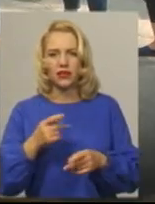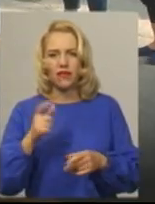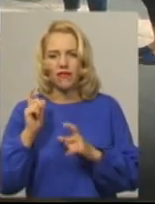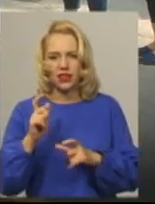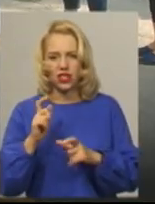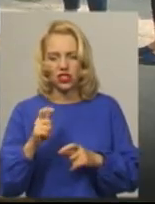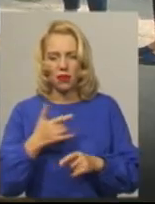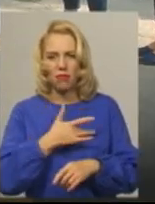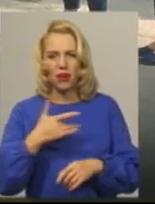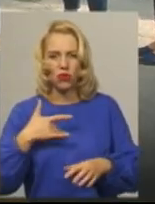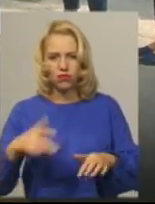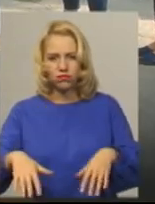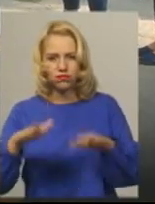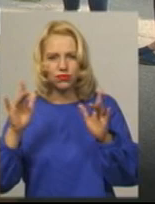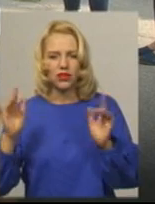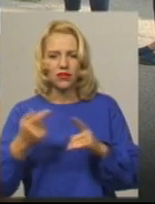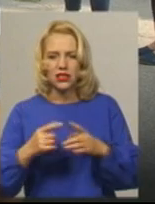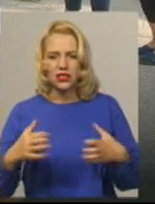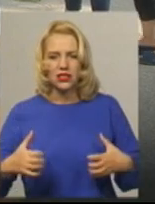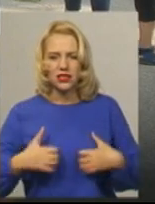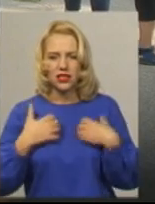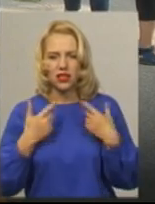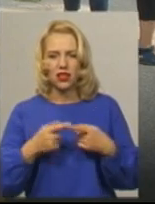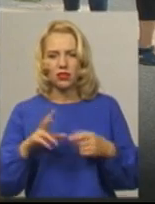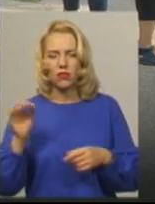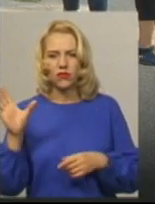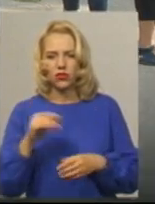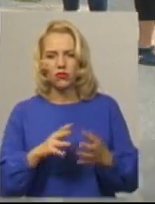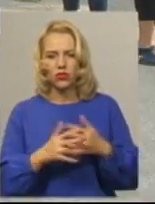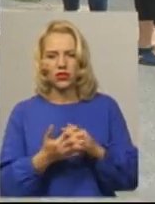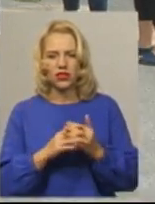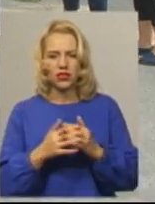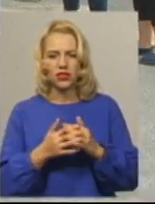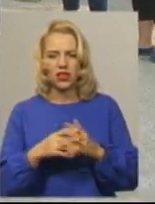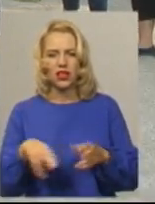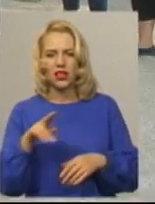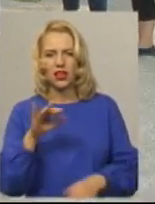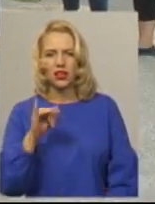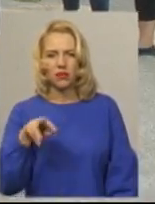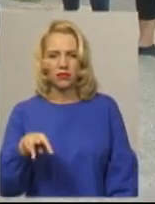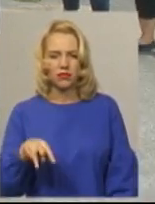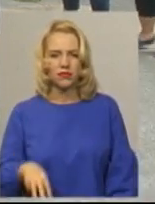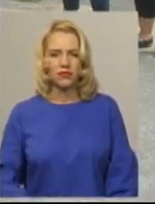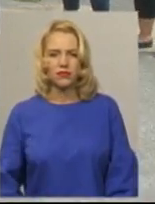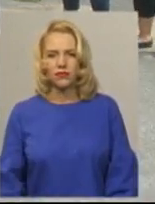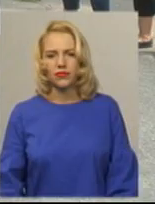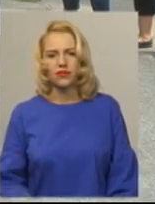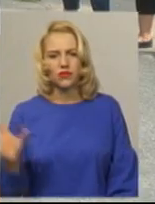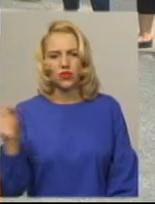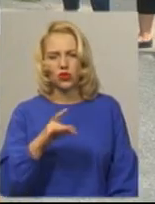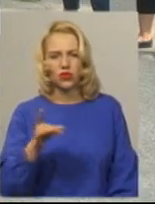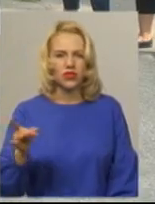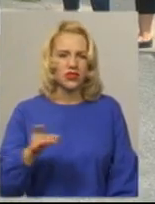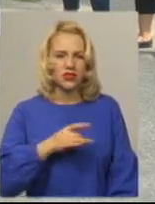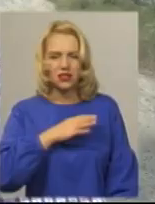село робиться від цієї пилюки. Пилюка йде по всьому селі, стоїть як дим. Теж сиво все, так